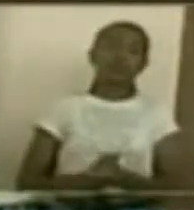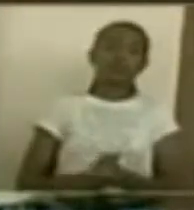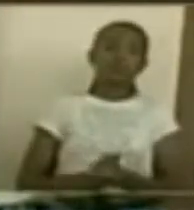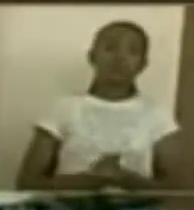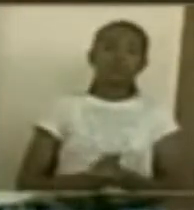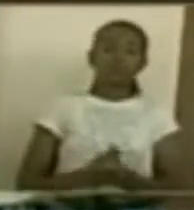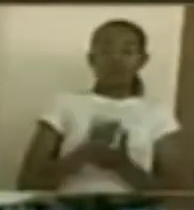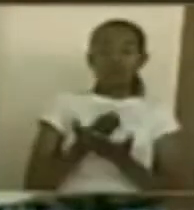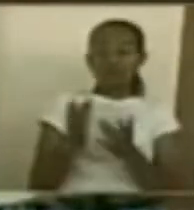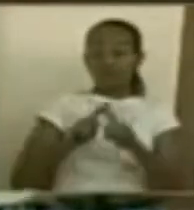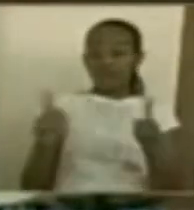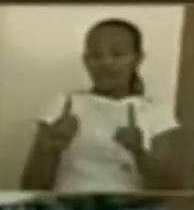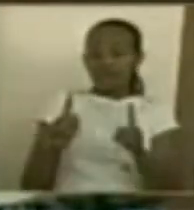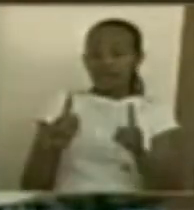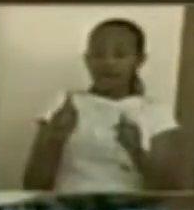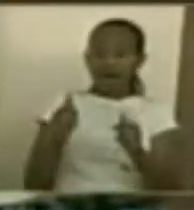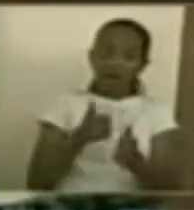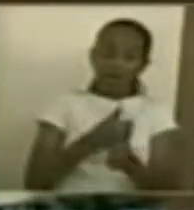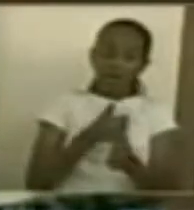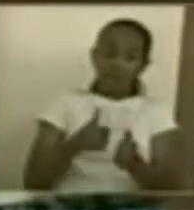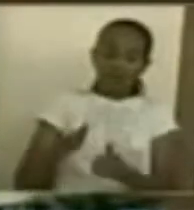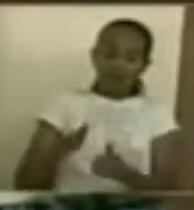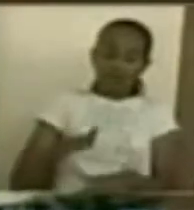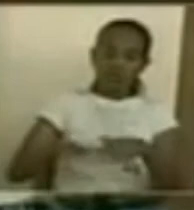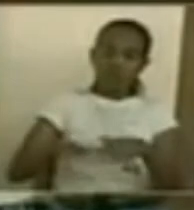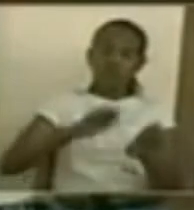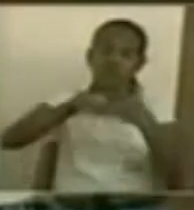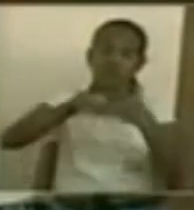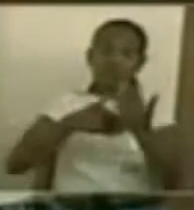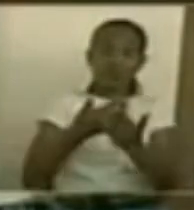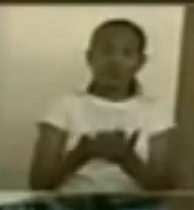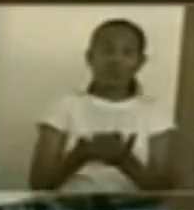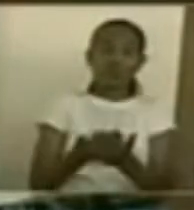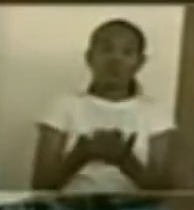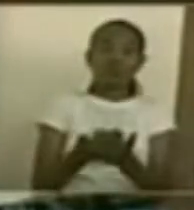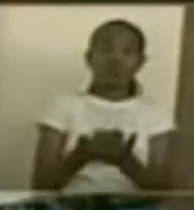አልቃይዳዎቹ በሙሉ ሰለፊዎች ናቸው።